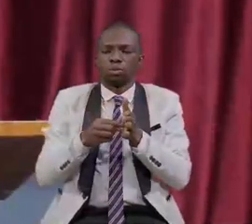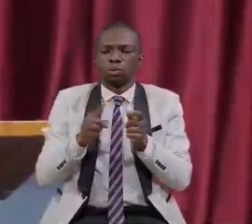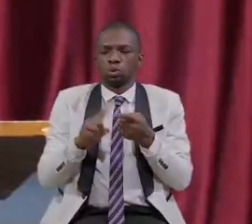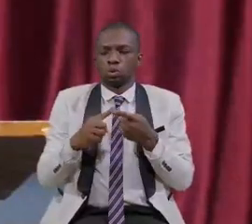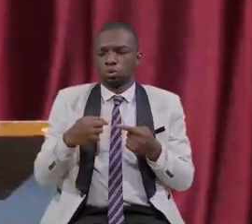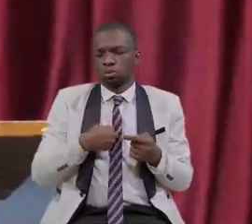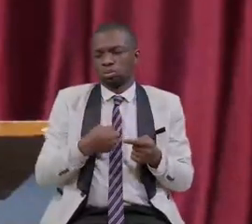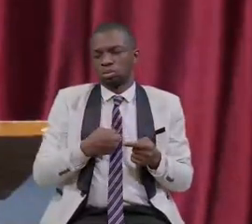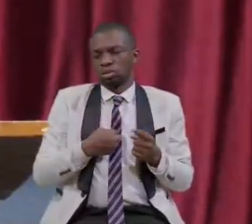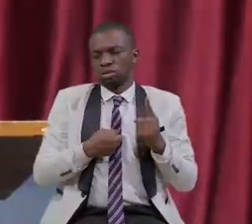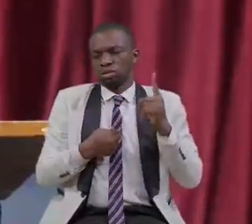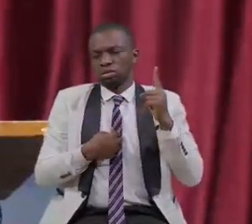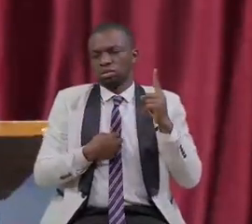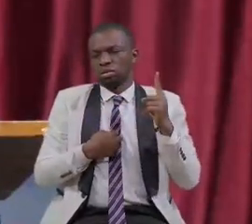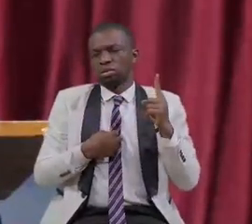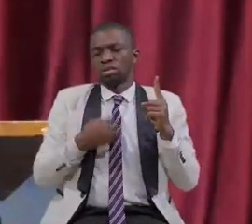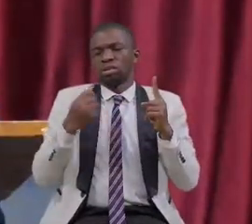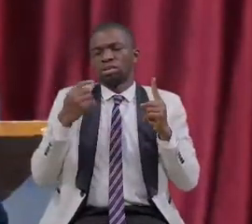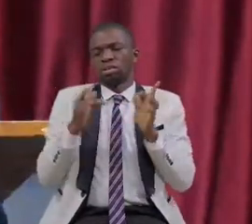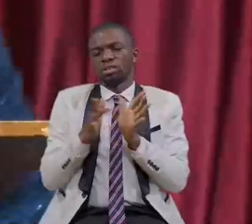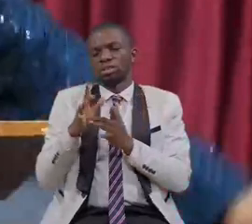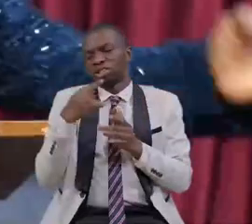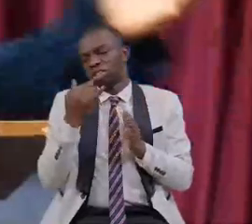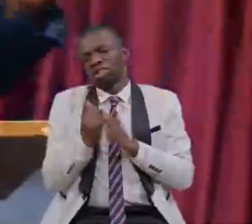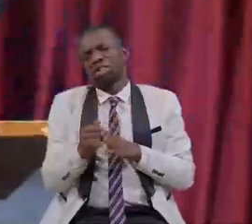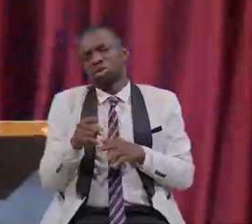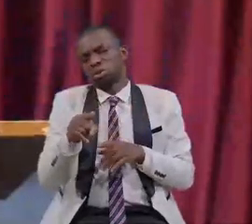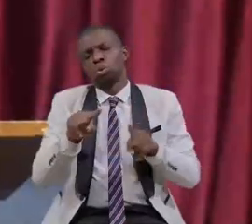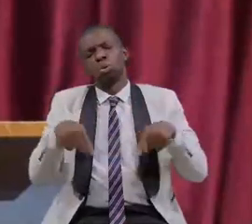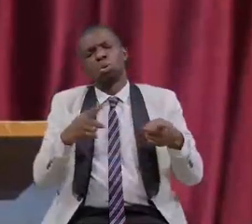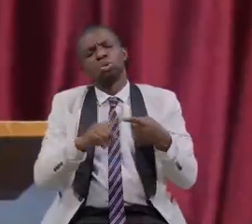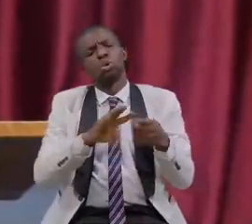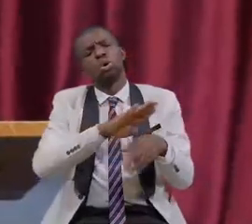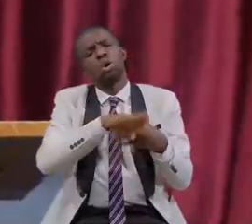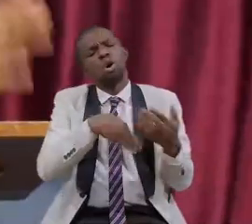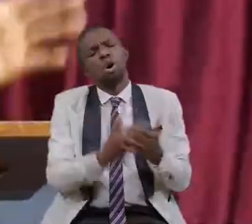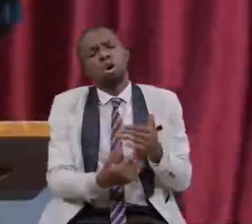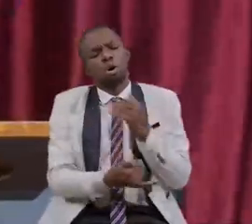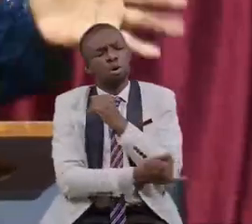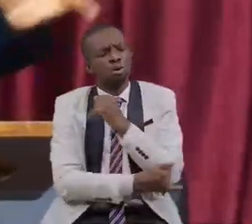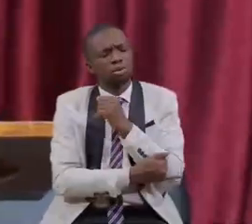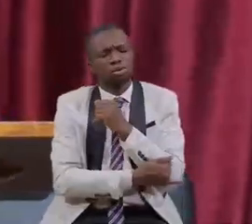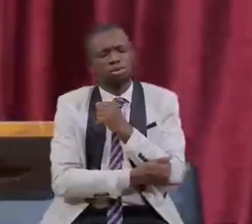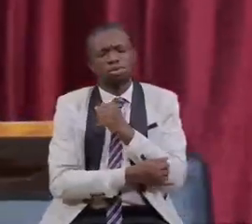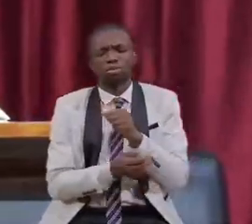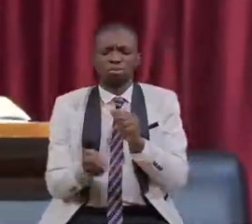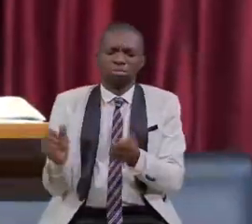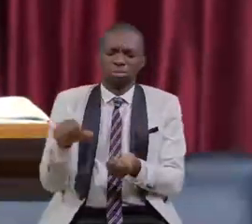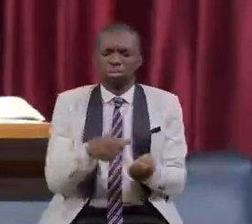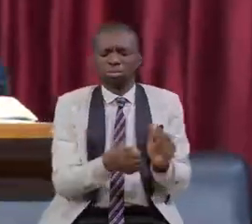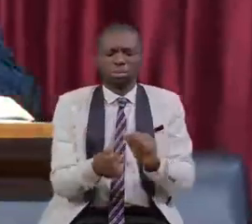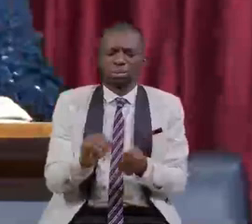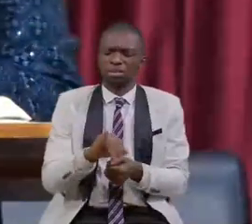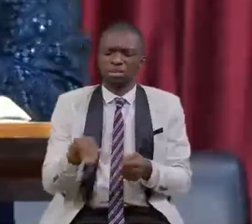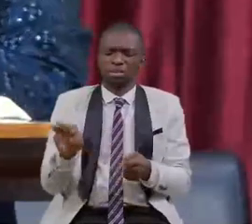Allez donc, allez partout le monde entier et enseignez à toutes les nations, les baptisant au nom du Père, du Fils et